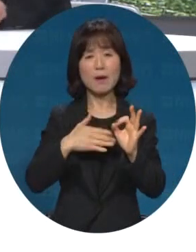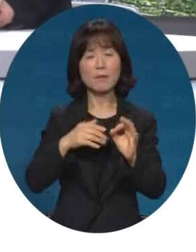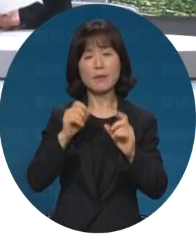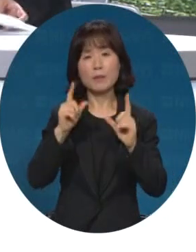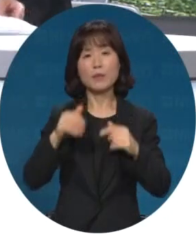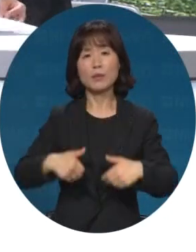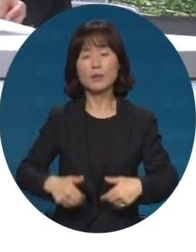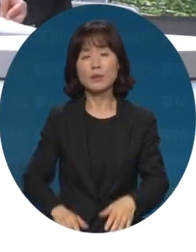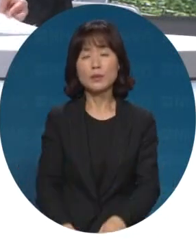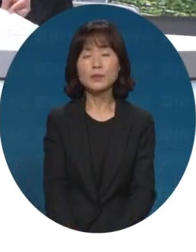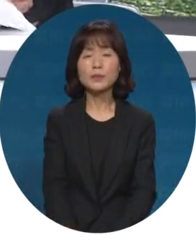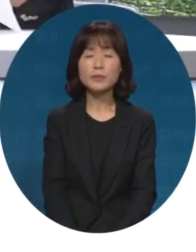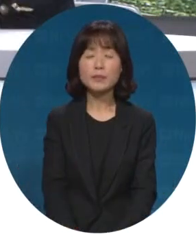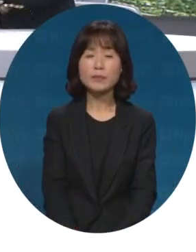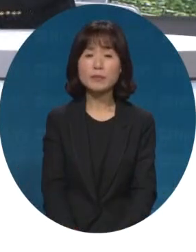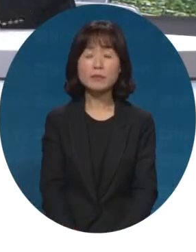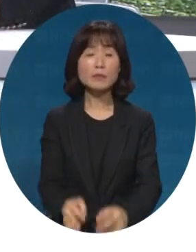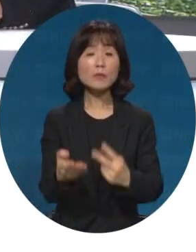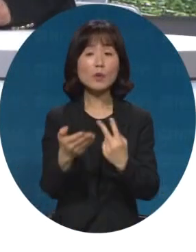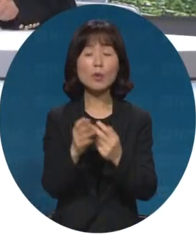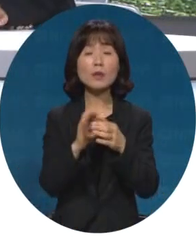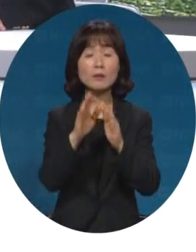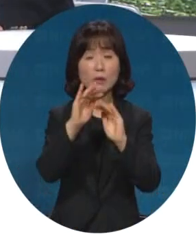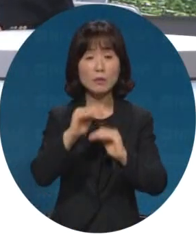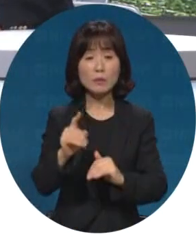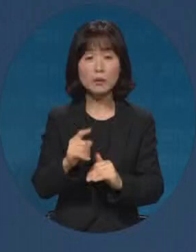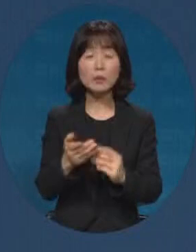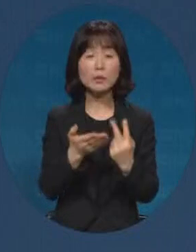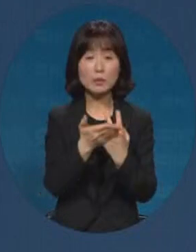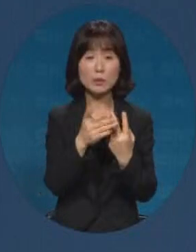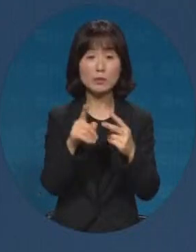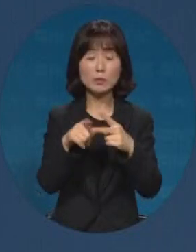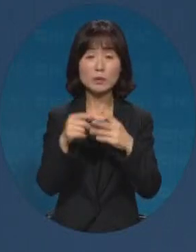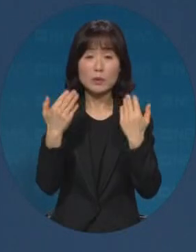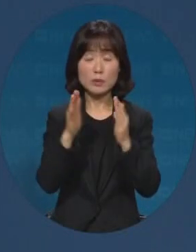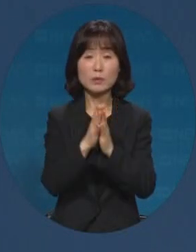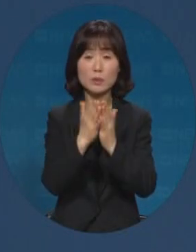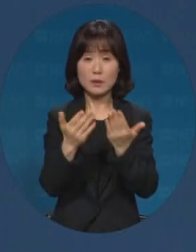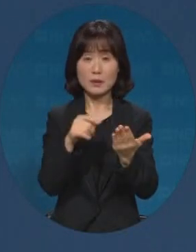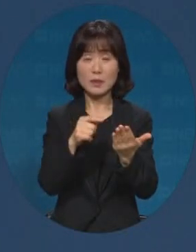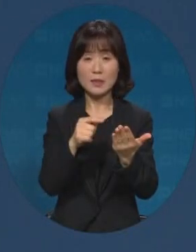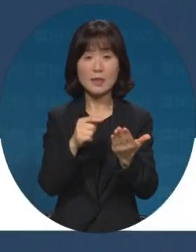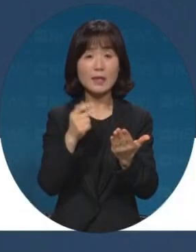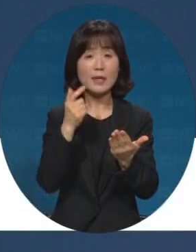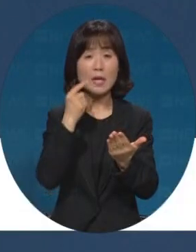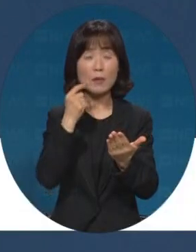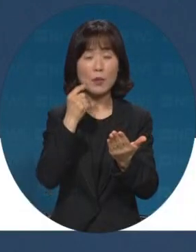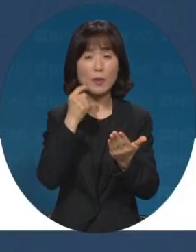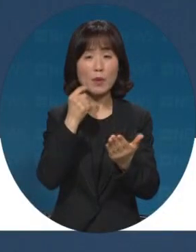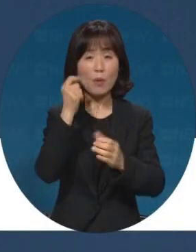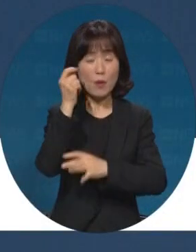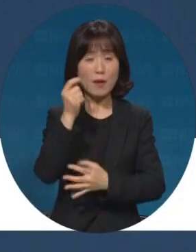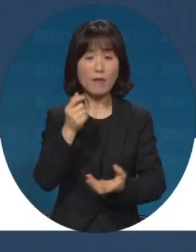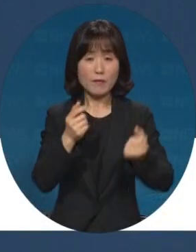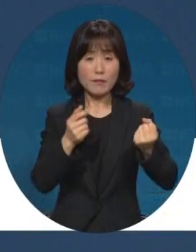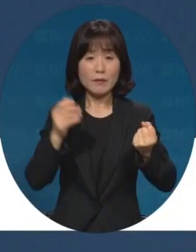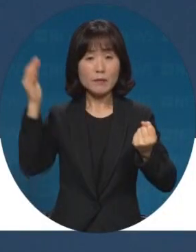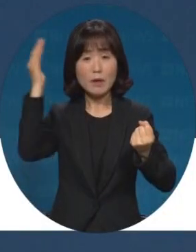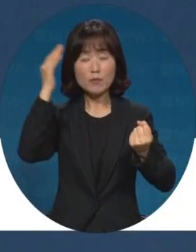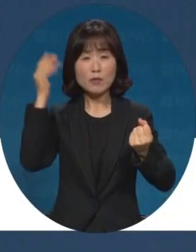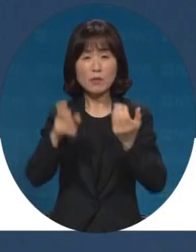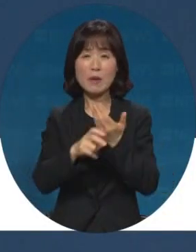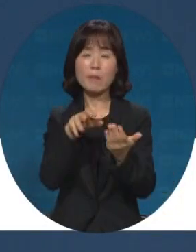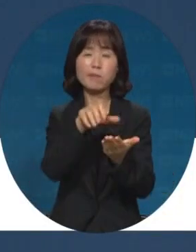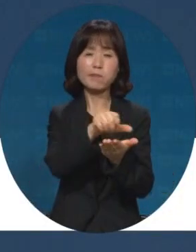독도 관련한 서술은 어땠습니까네 독도는 초등학교 교과서의 일본의 고유 영토 한국이 불법 정거